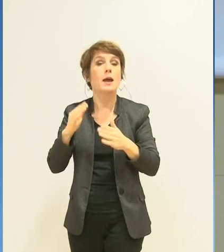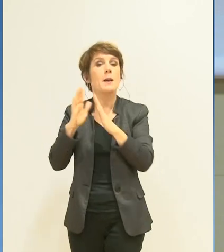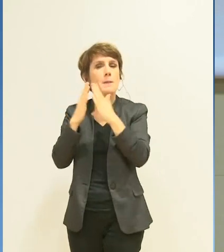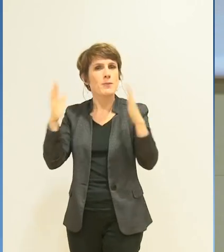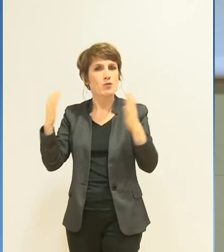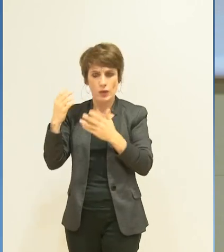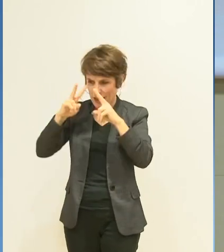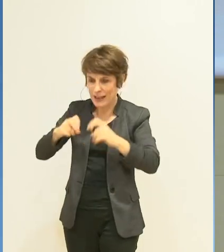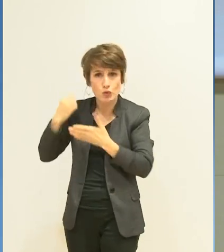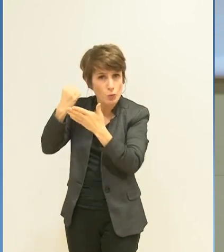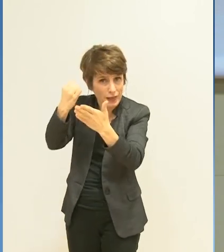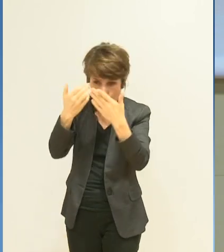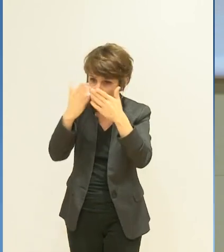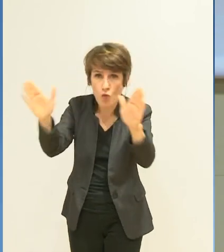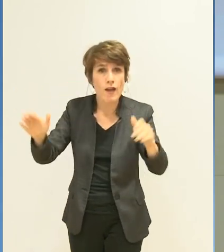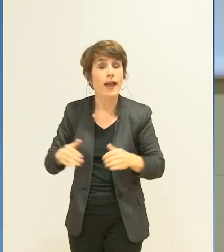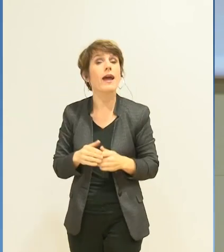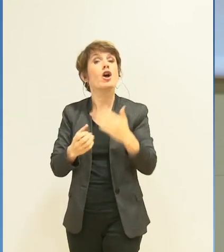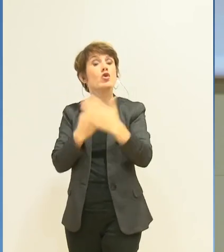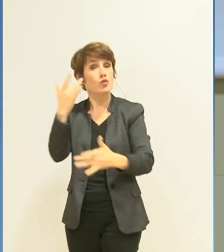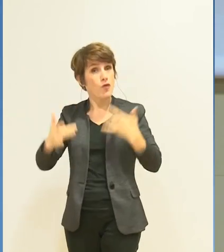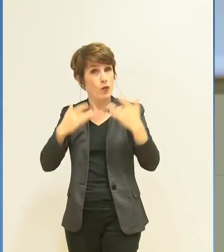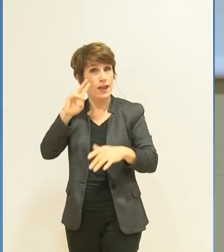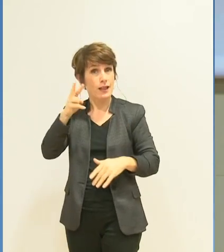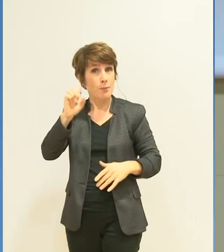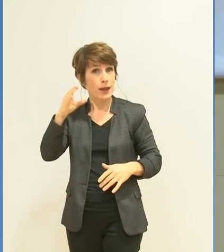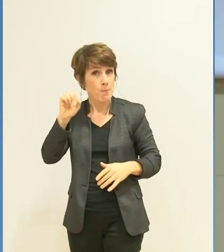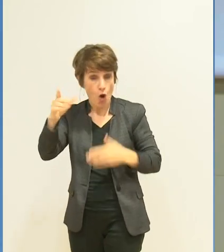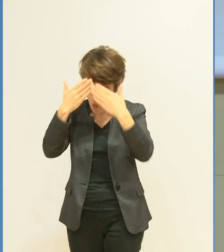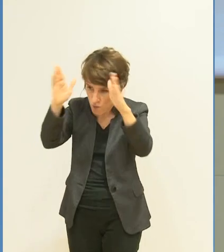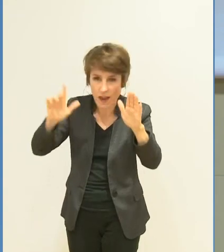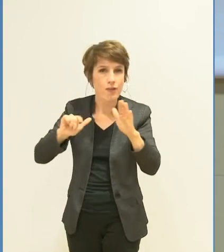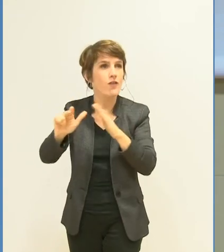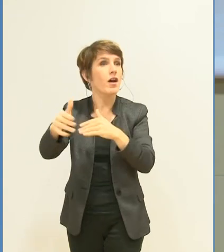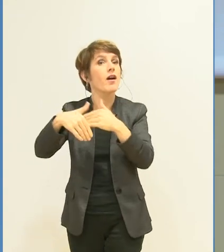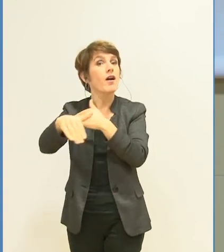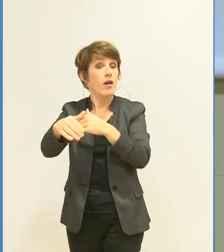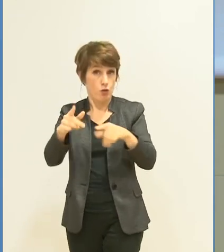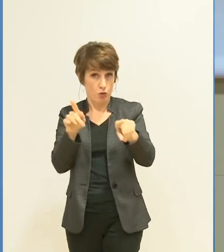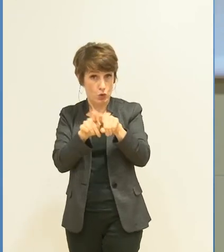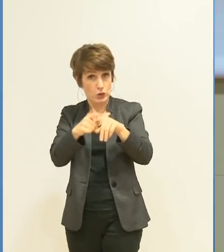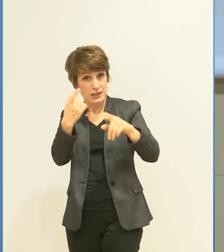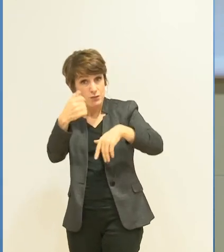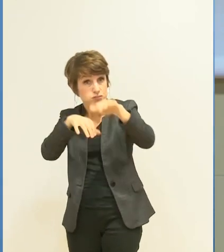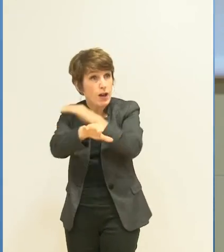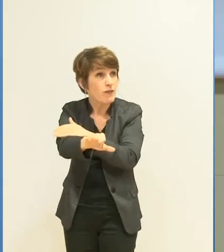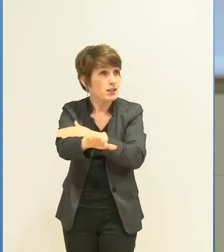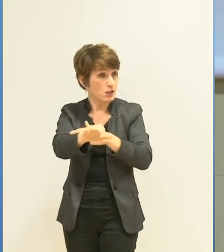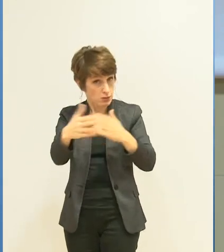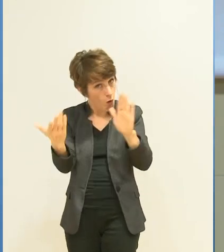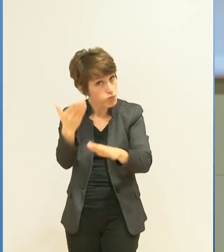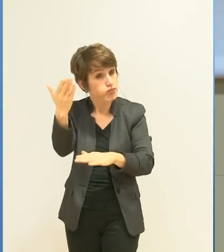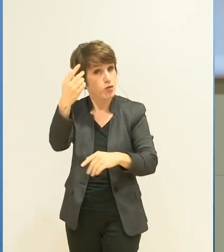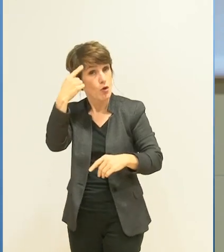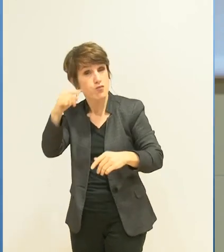ou l'ouverture du nouveau théâtre prémol avec également des investissements importants pour les locaux